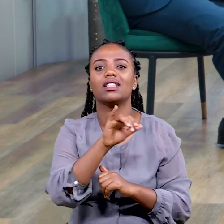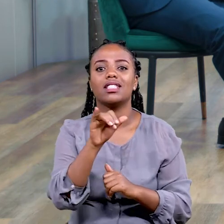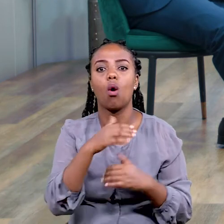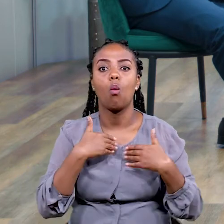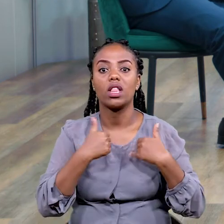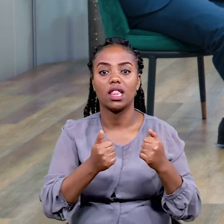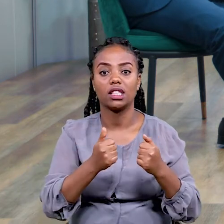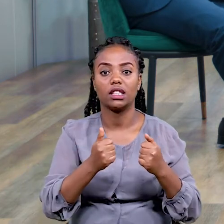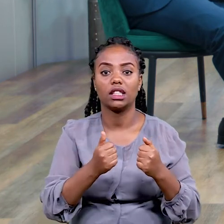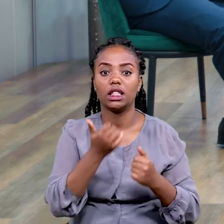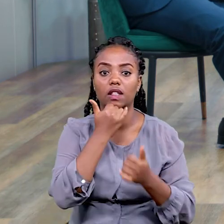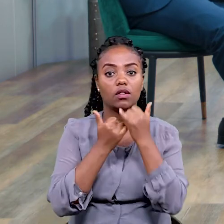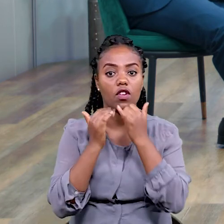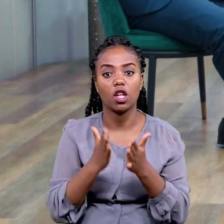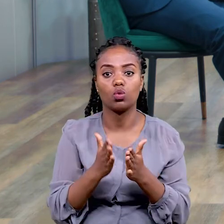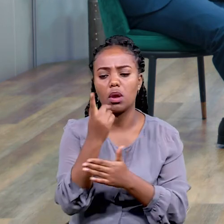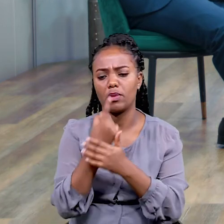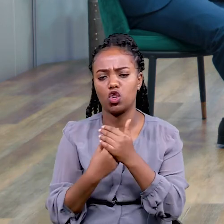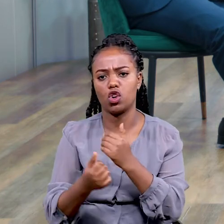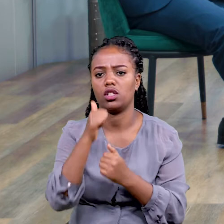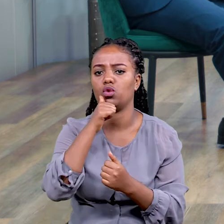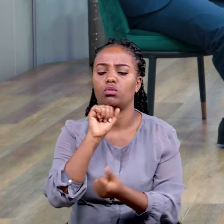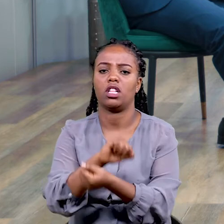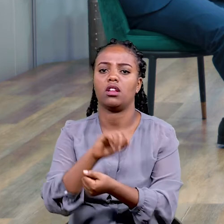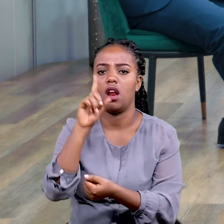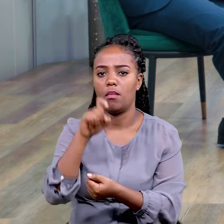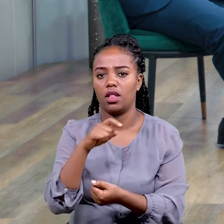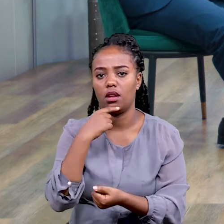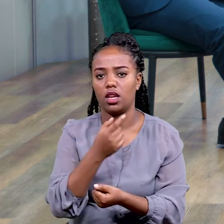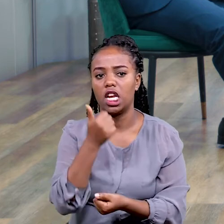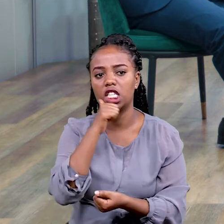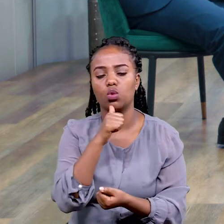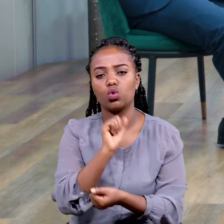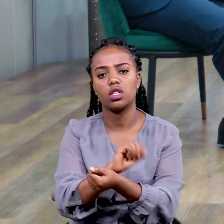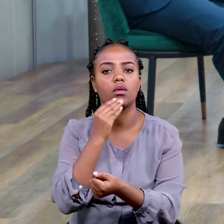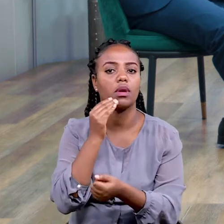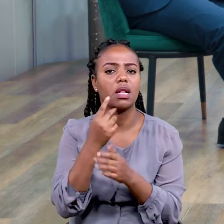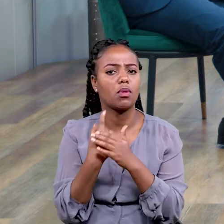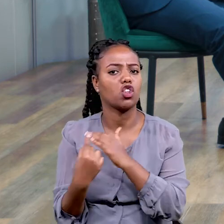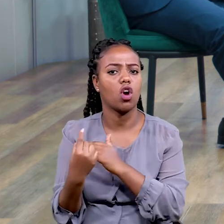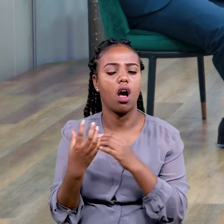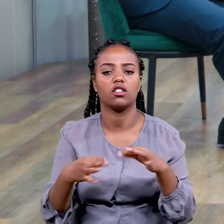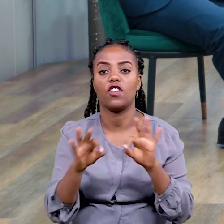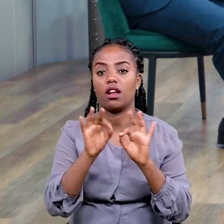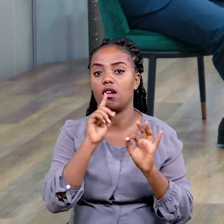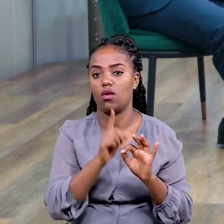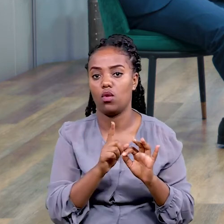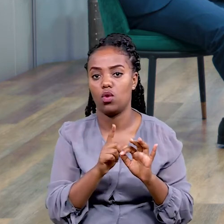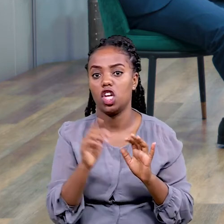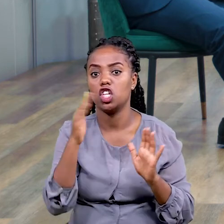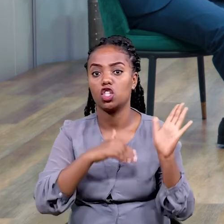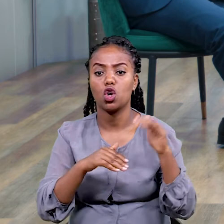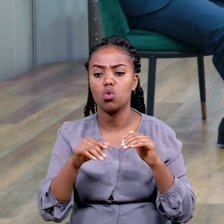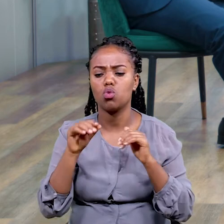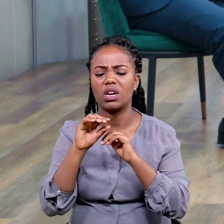ጥፋተኞቹ ለብቻቸው መያዝ አለባቸው እንደምንል ሁሉ የሴቶች ማረሚያም ለብቻ ያስፈልጋል ነው። ይሄ ችግሩን